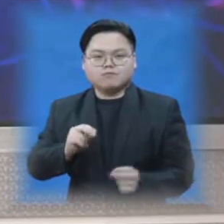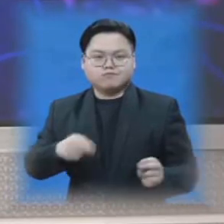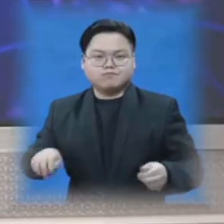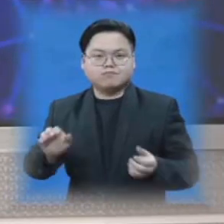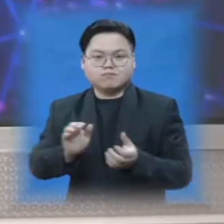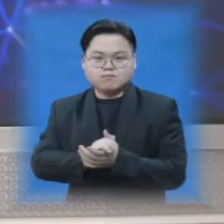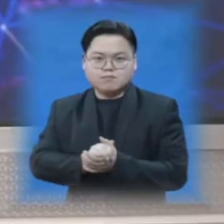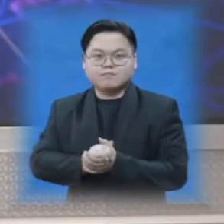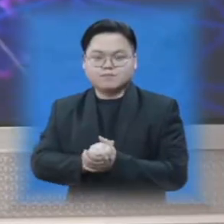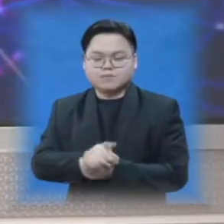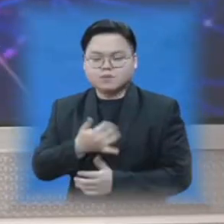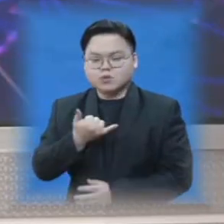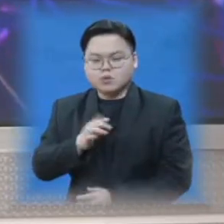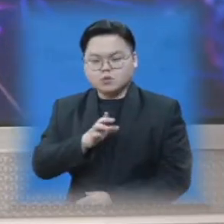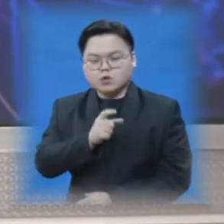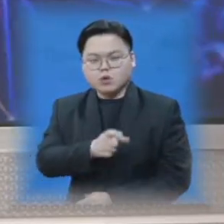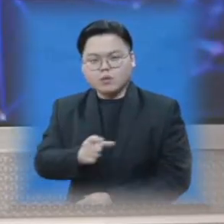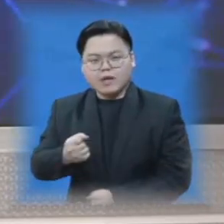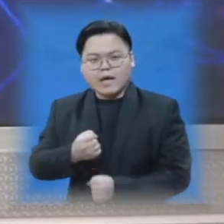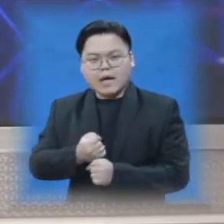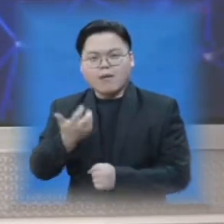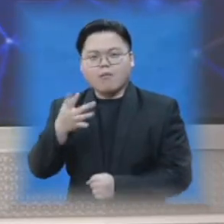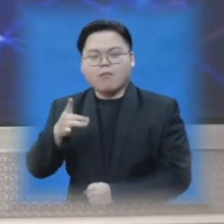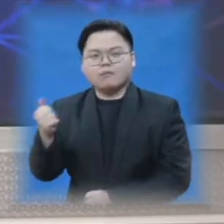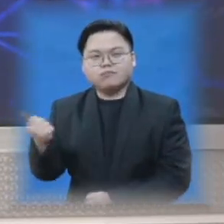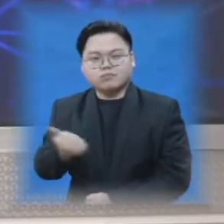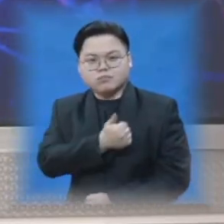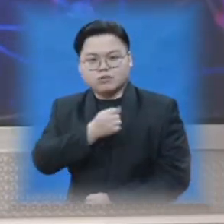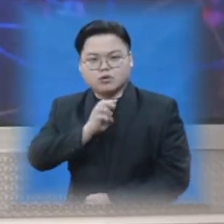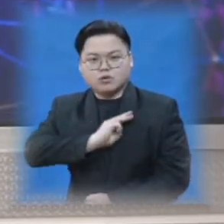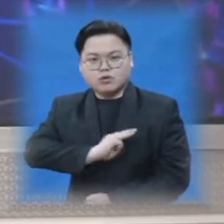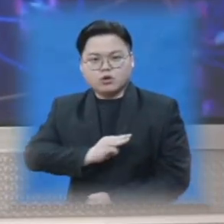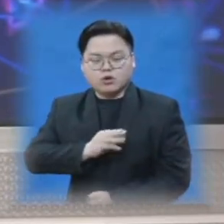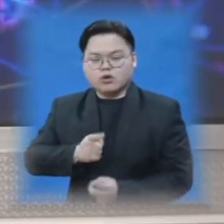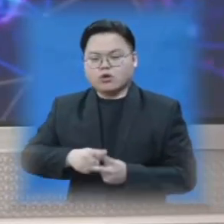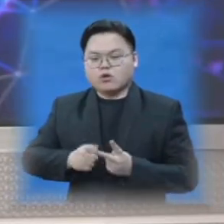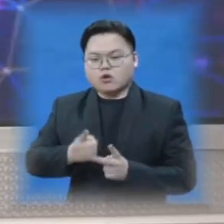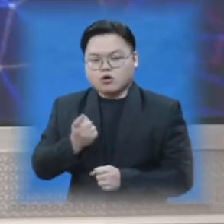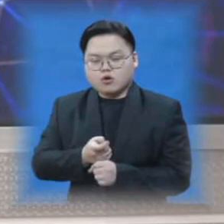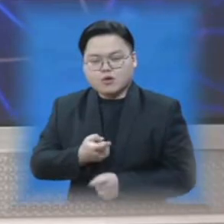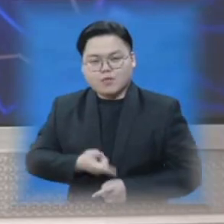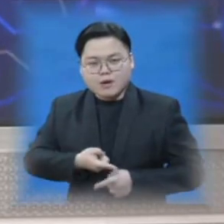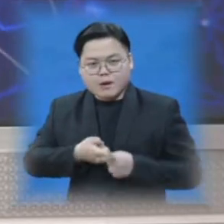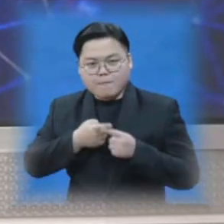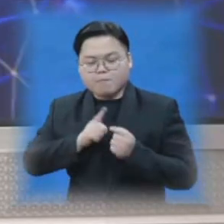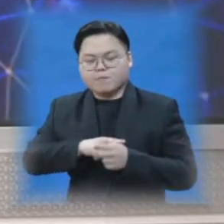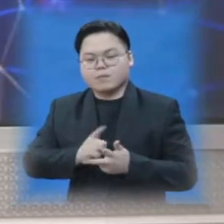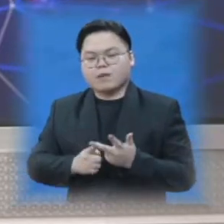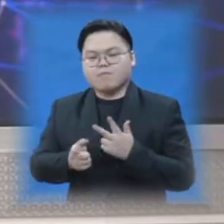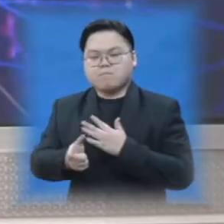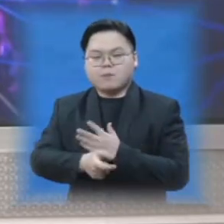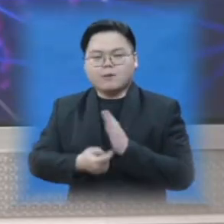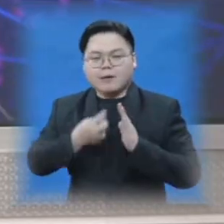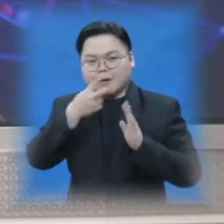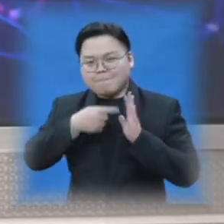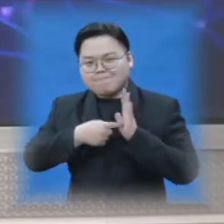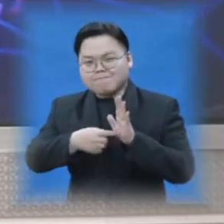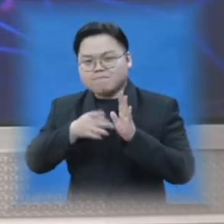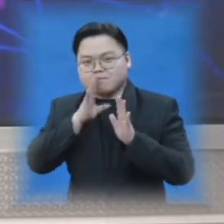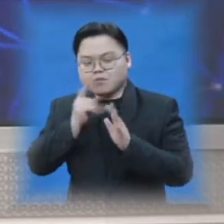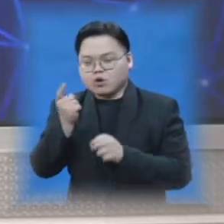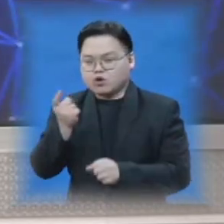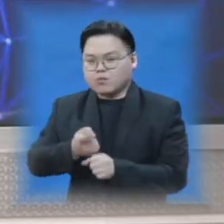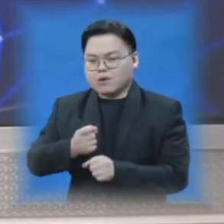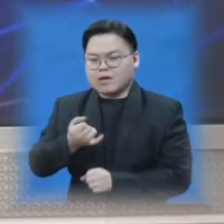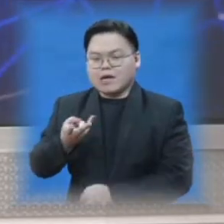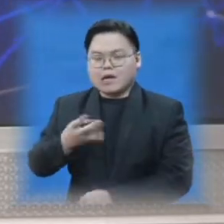хүрээнд талууд нийслэлийн хүн амыг ажлын байраар хангах, хөдөлмөр эрхлэлтийг нэмэгдүүлэх, мэрэгжил сурталчлах, хөдөлмөрийн аюулгүй байдлыг хангах зэрэг цөөнгүй